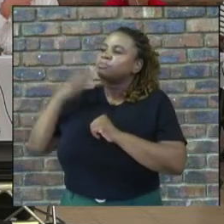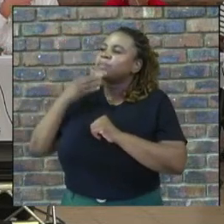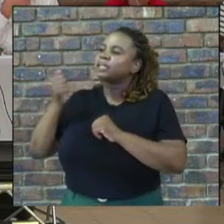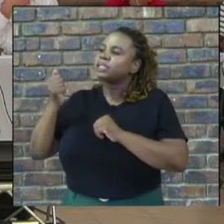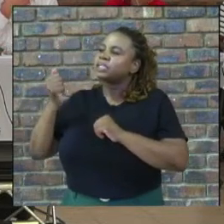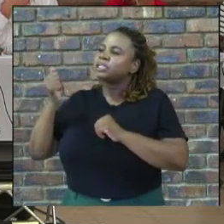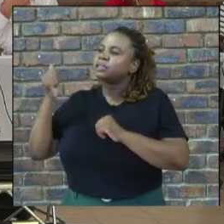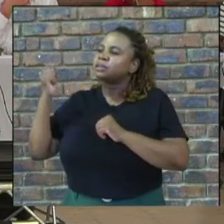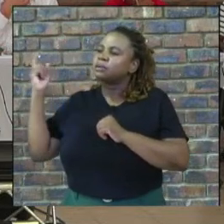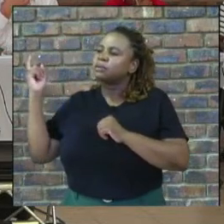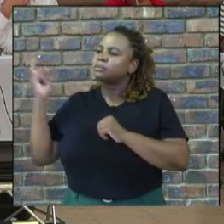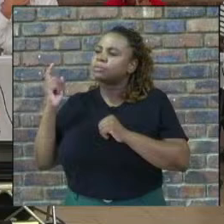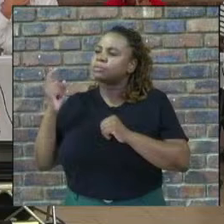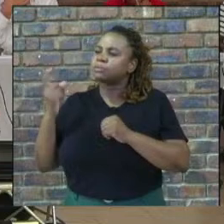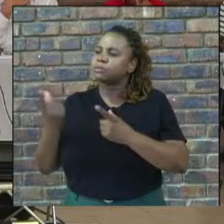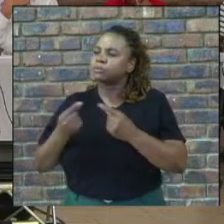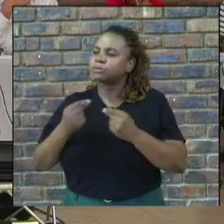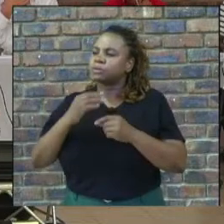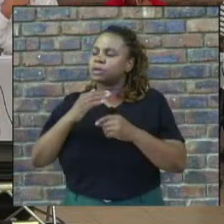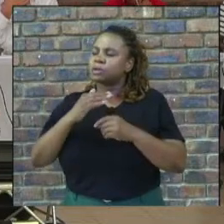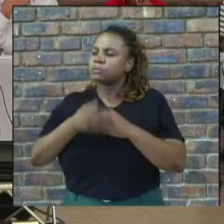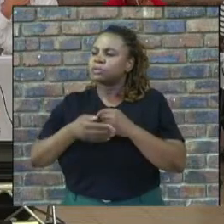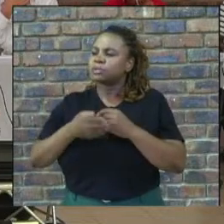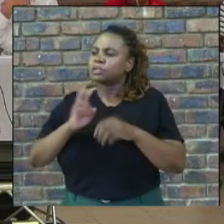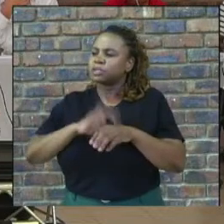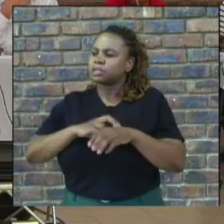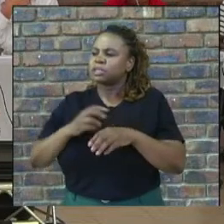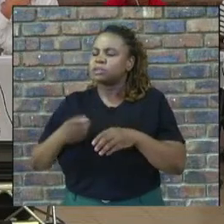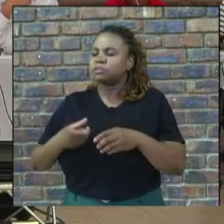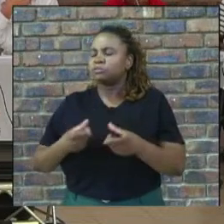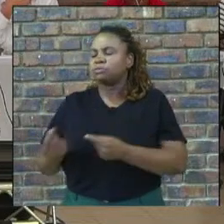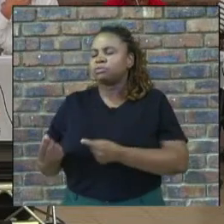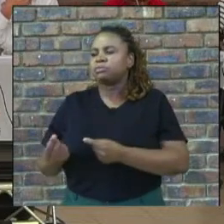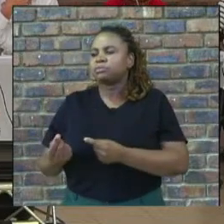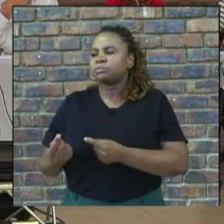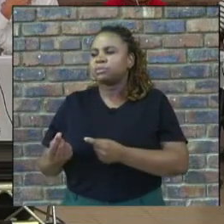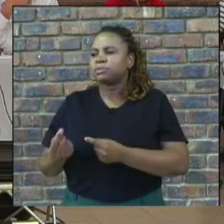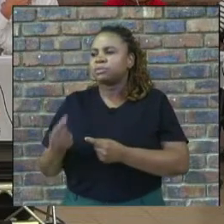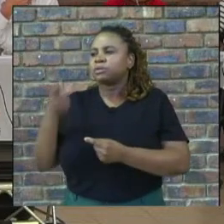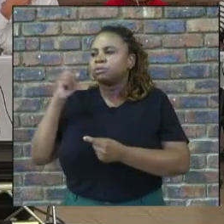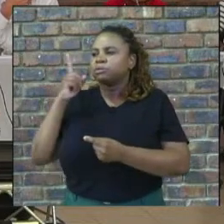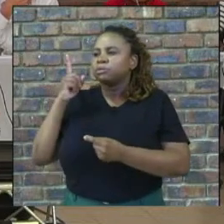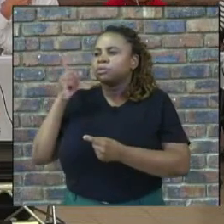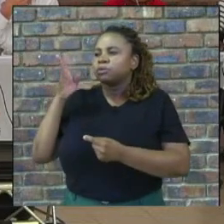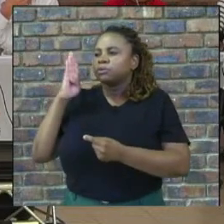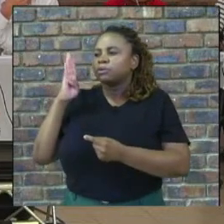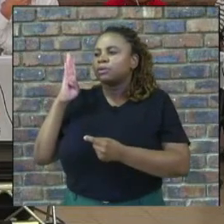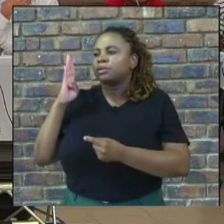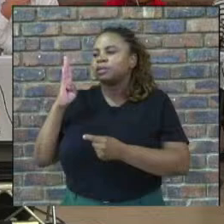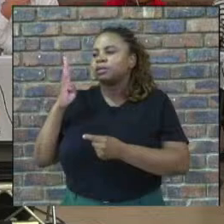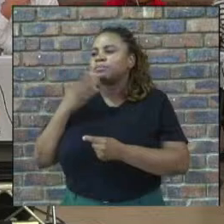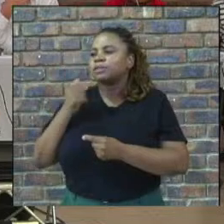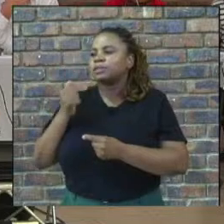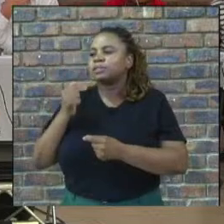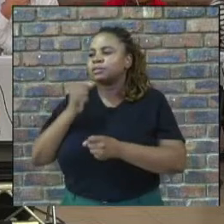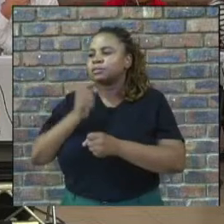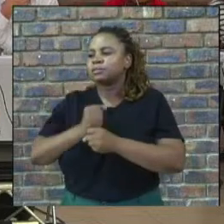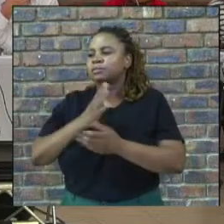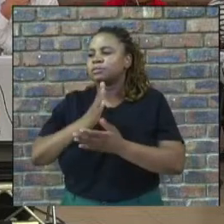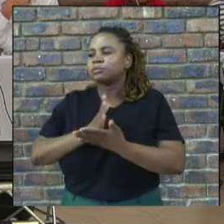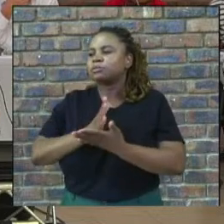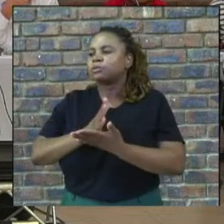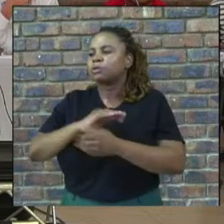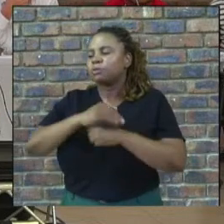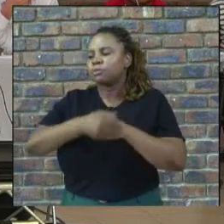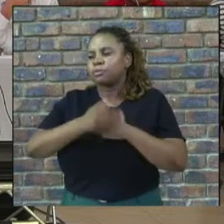bese zenza konke kwamukeleke Jehova. Ngokuba wena Nkosi yaphakathe ushilo izwini lakho wathi masethembela kuwe Nkosi yaphakathe